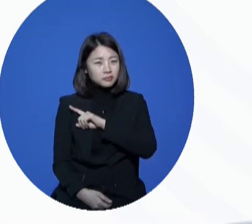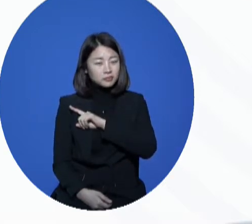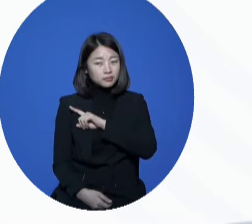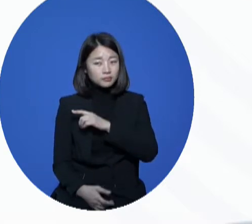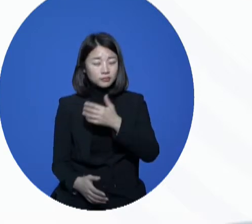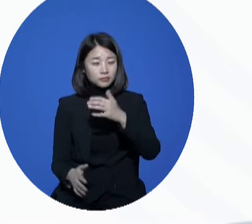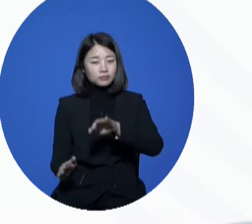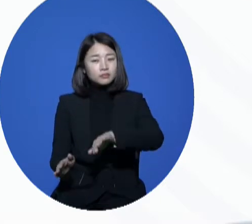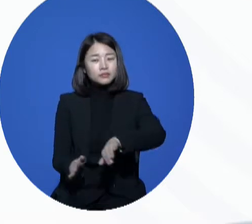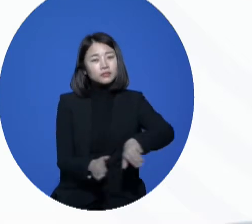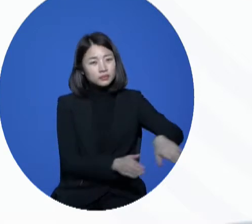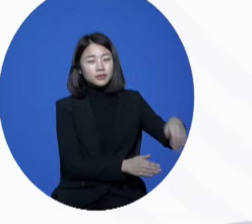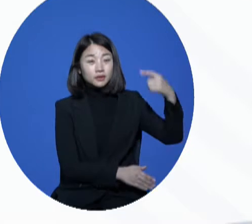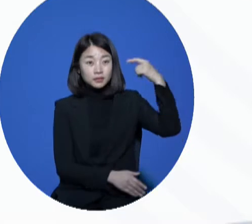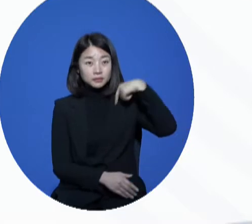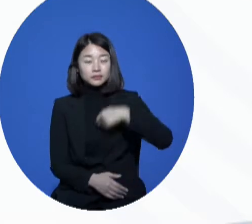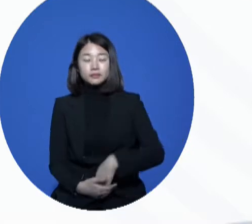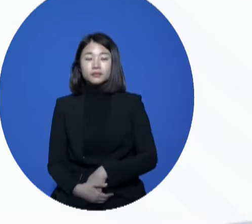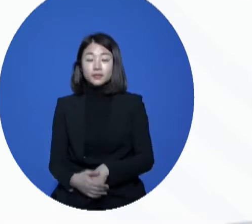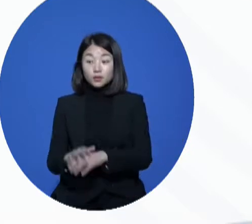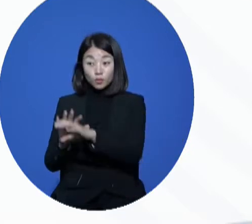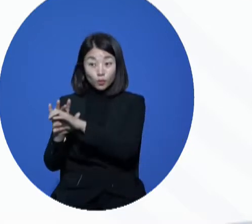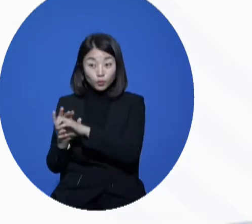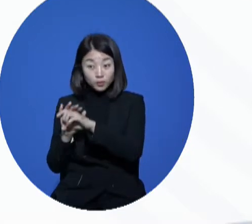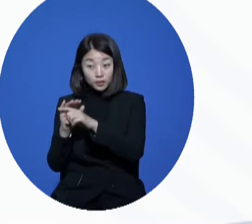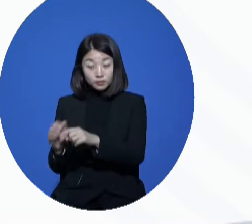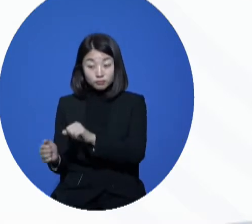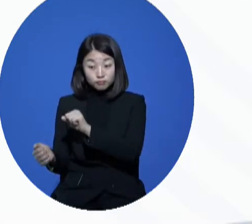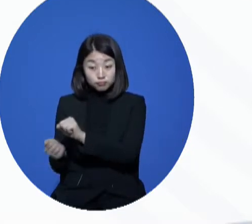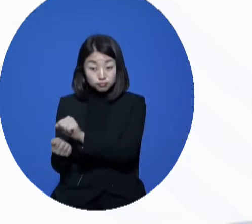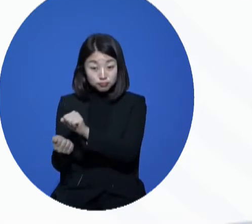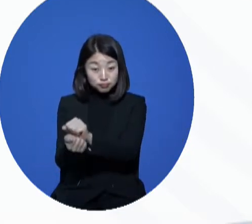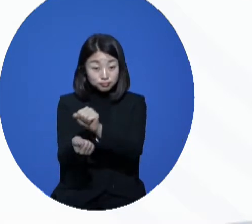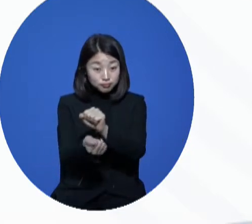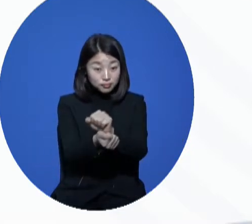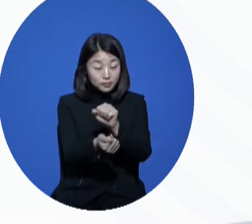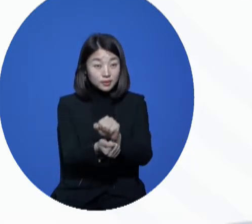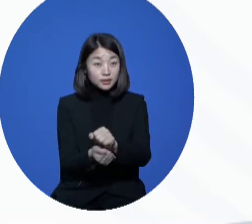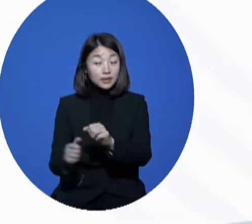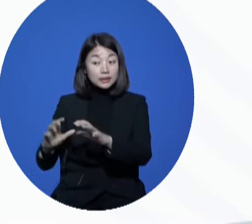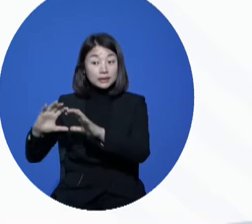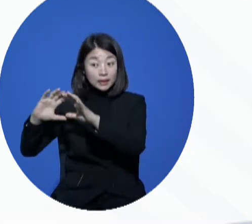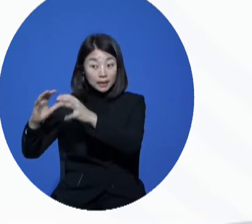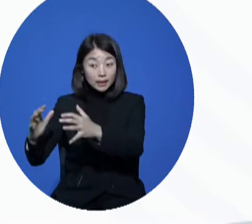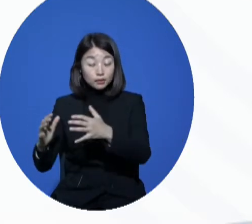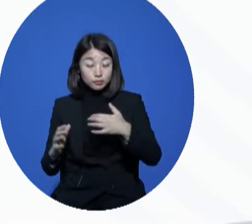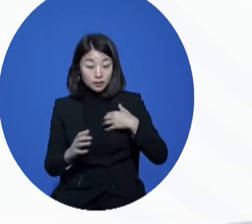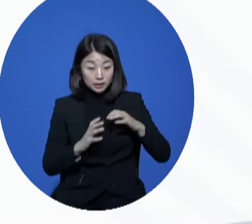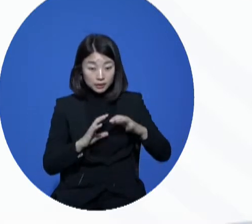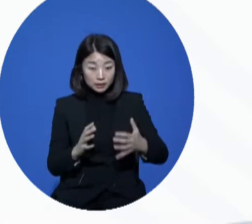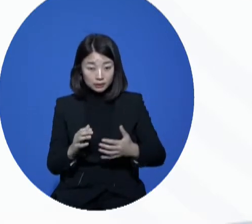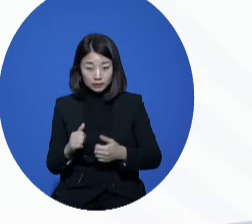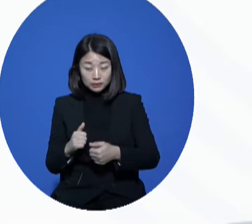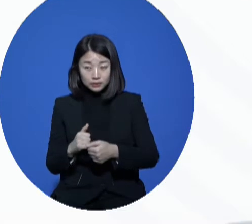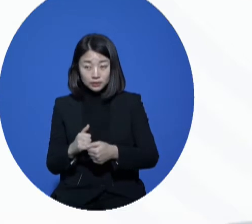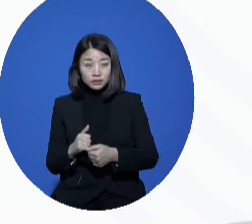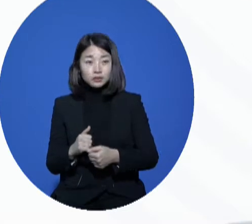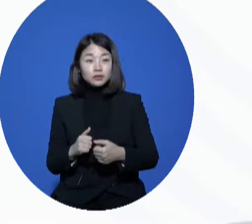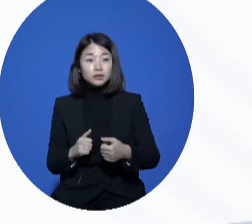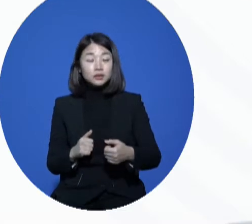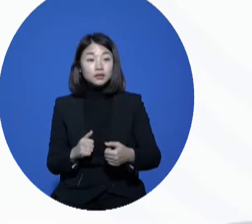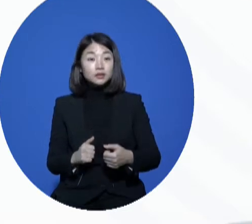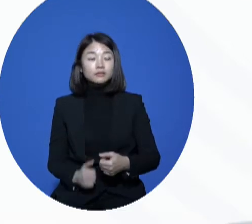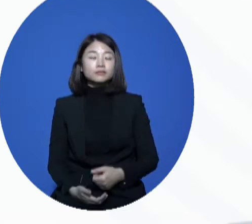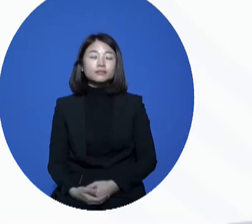경우가 생깁니다. 코로나가 닥쳤을 때 핀란드와 전 세계가 악영향을 받게 되었죠.